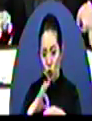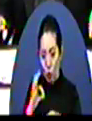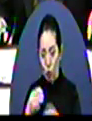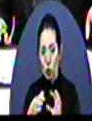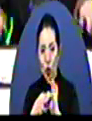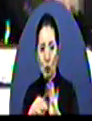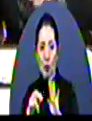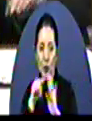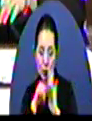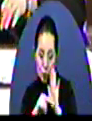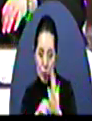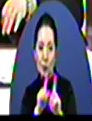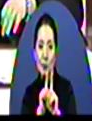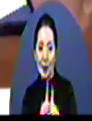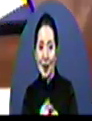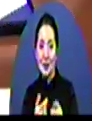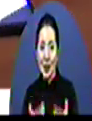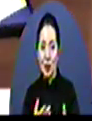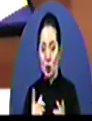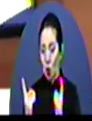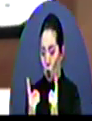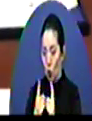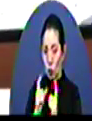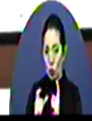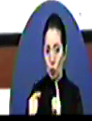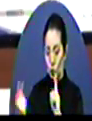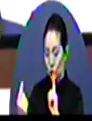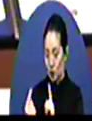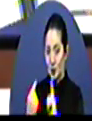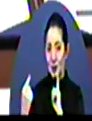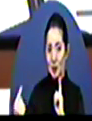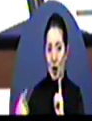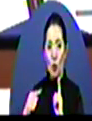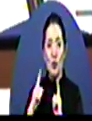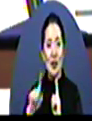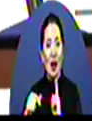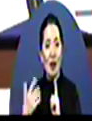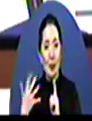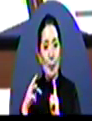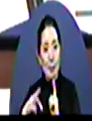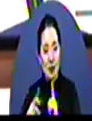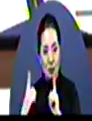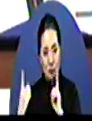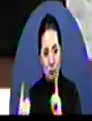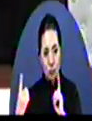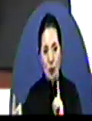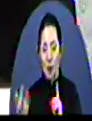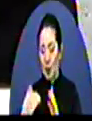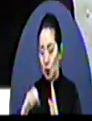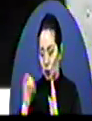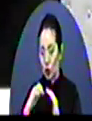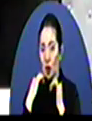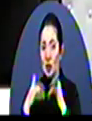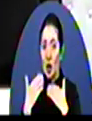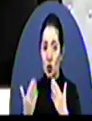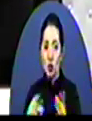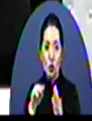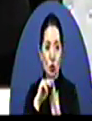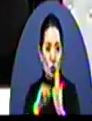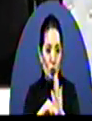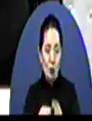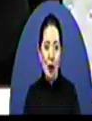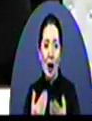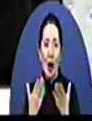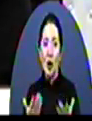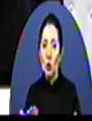журам гаргалаа. Тухайлах юм бол уулзалтанд оролцогчдын хоорондын зай 1.5 метр байх ёстой зэргийг зааж өгсөн. Энэ журмыг гаргахдаа